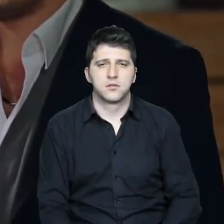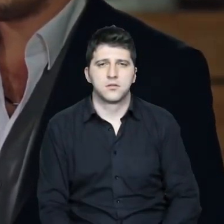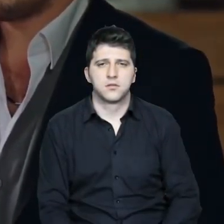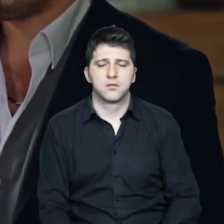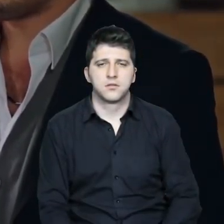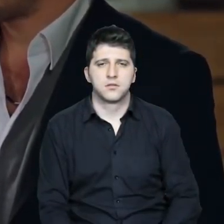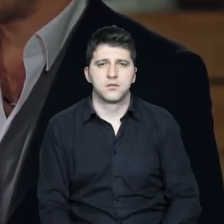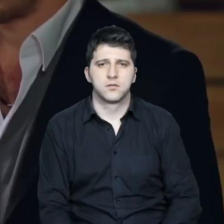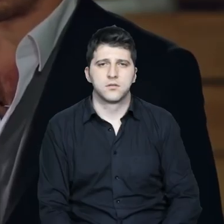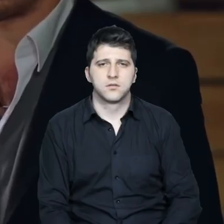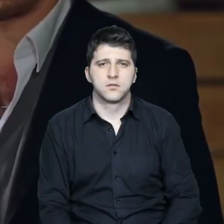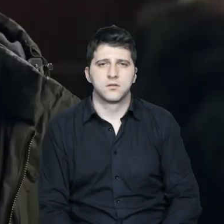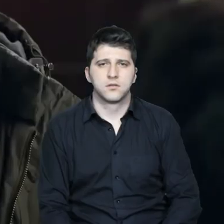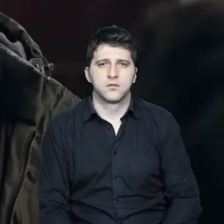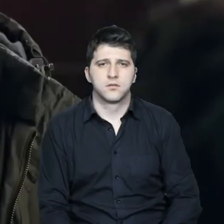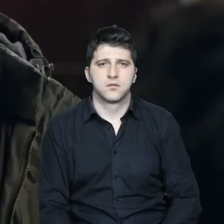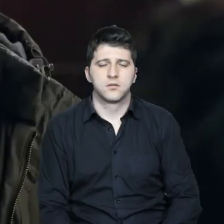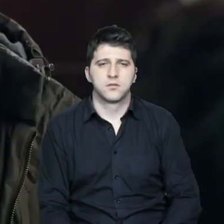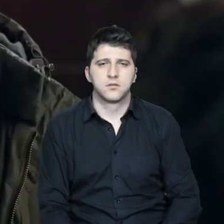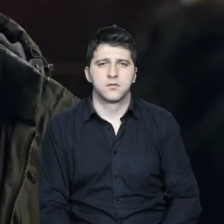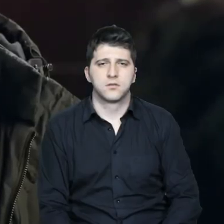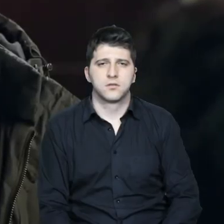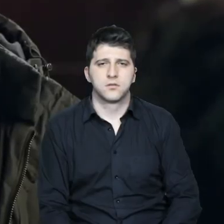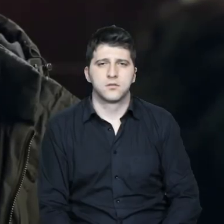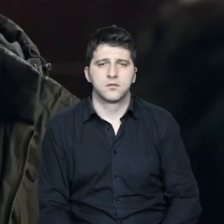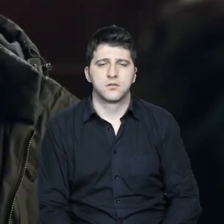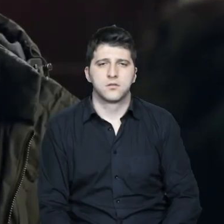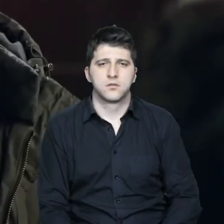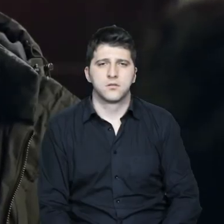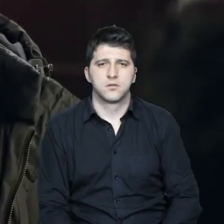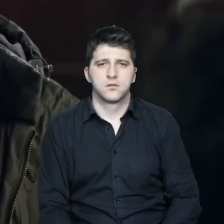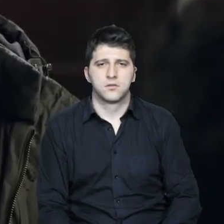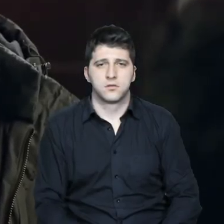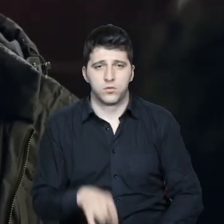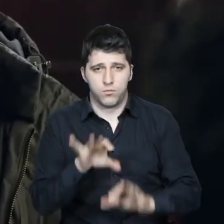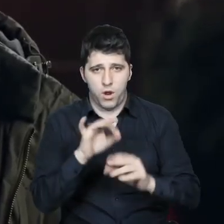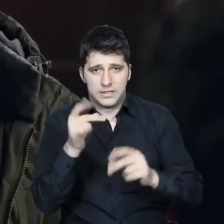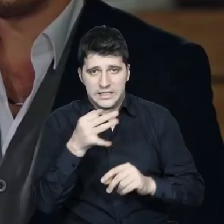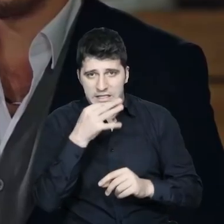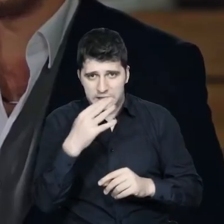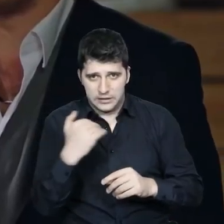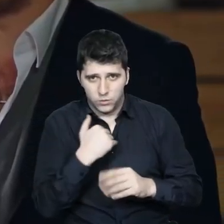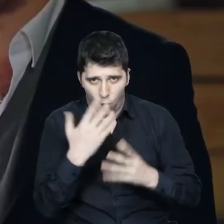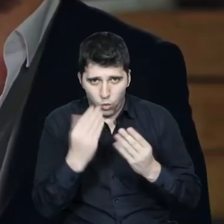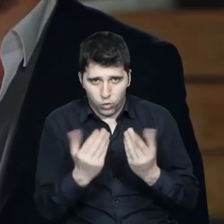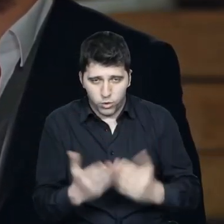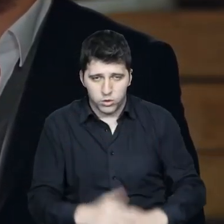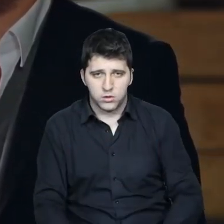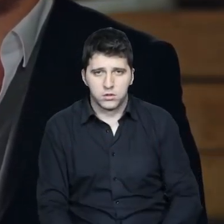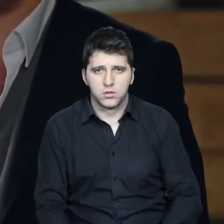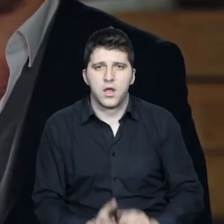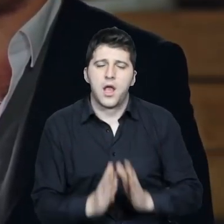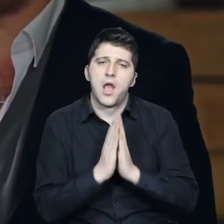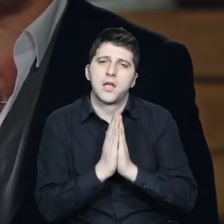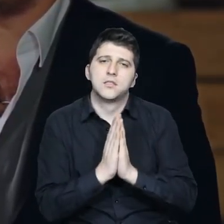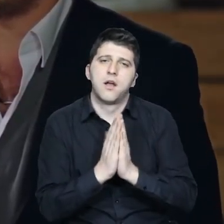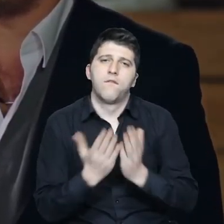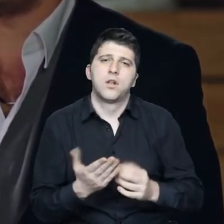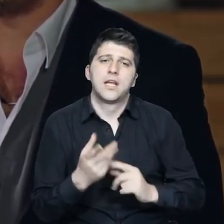Orada İsmail giyinmiş, İbrahim karşılarında. Çocuklar, böyle bir şey için izin istenir mi?